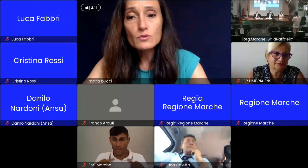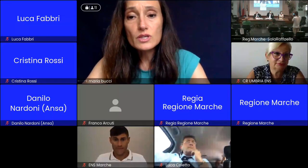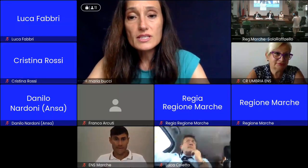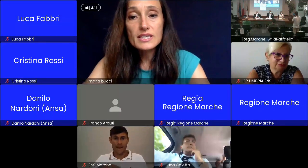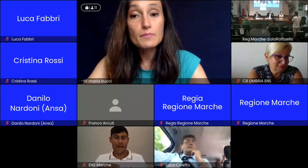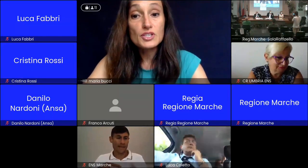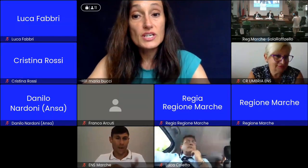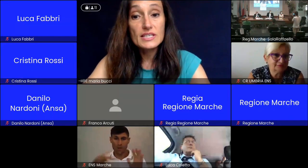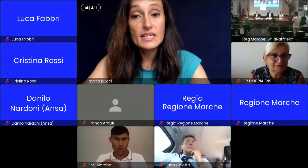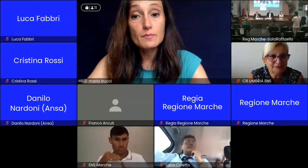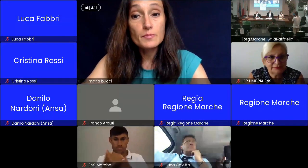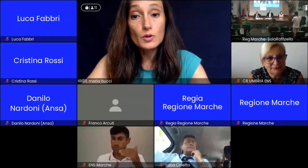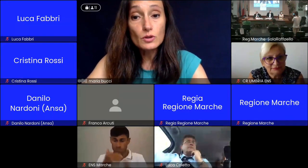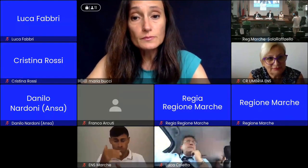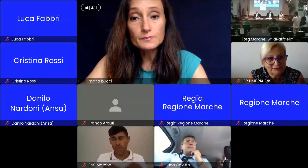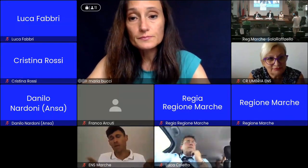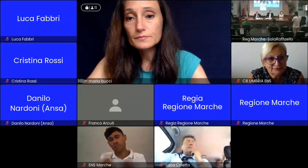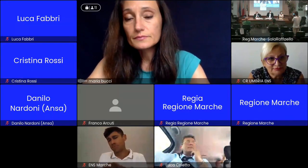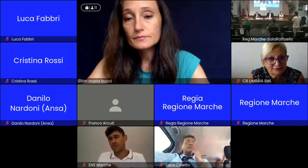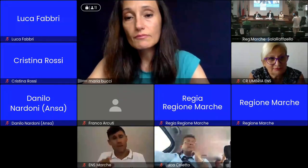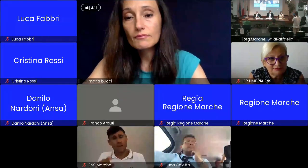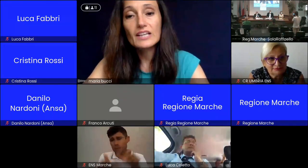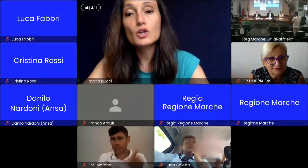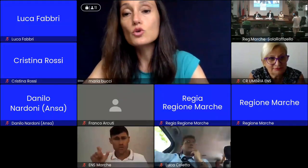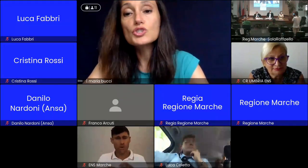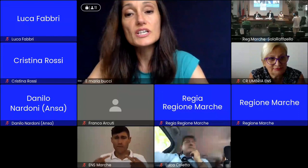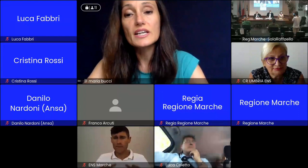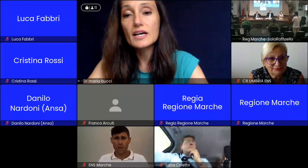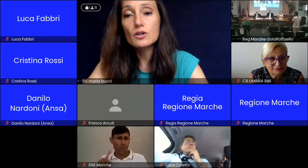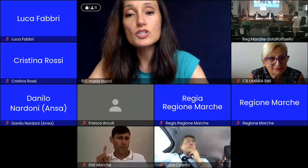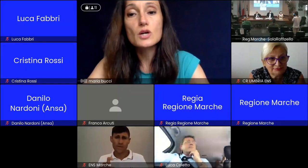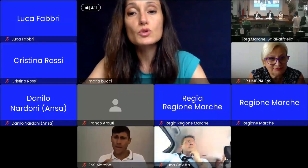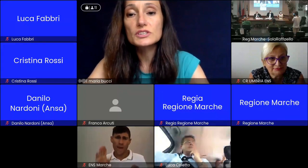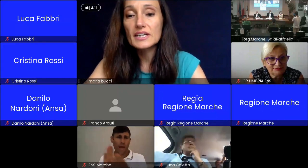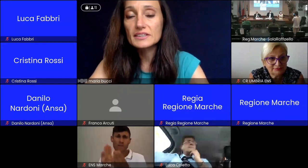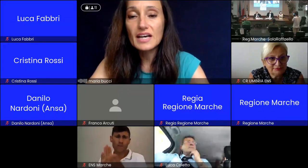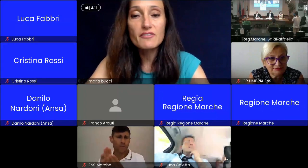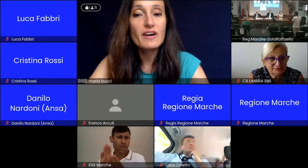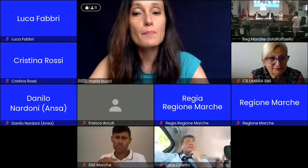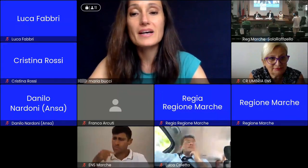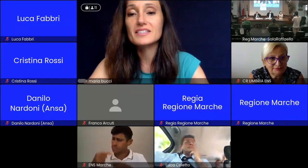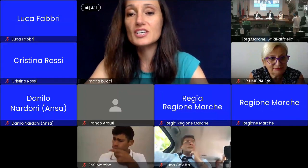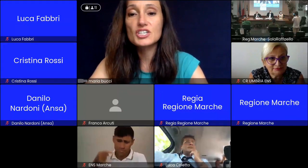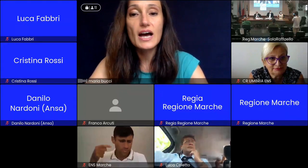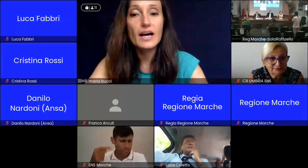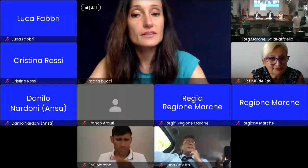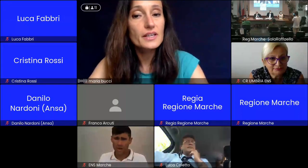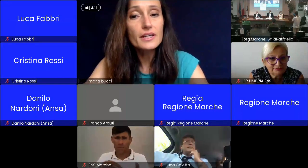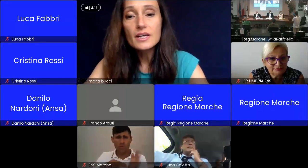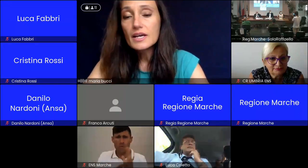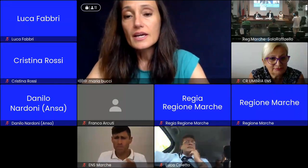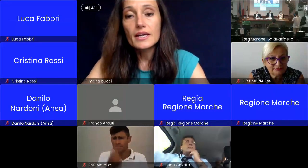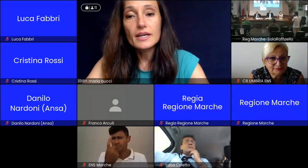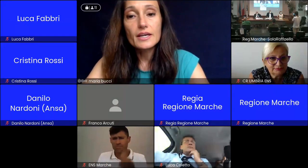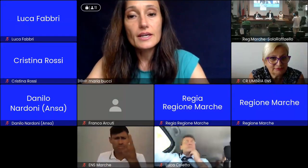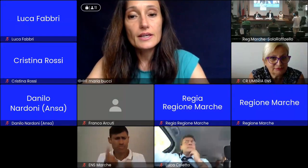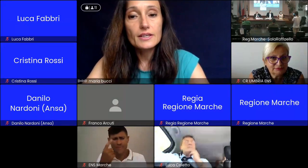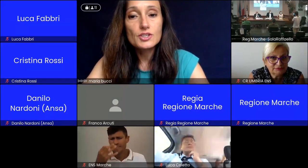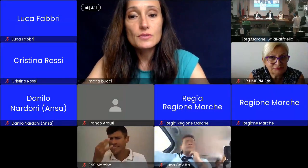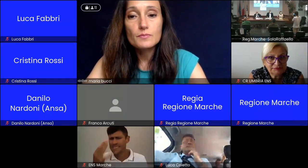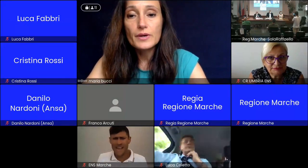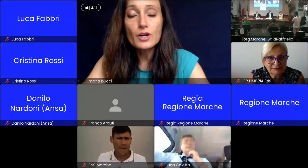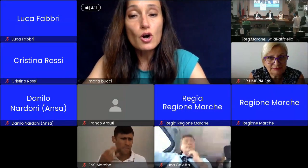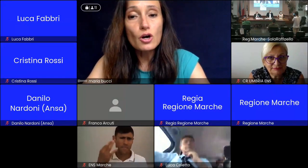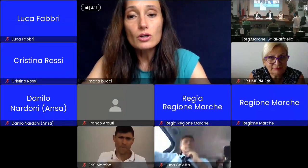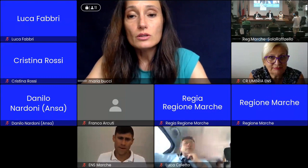Per fare un semplice esempio, la tecnologia della nostra quotidianità fa passi da gigante